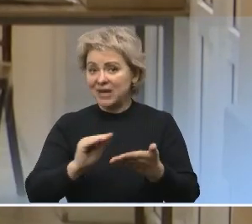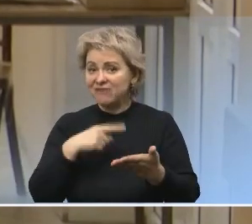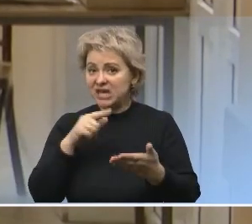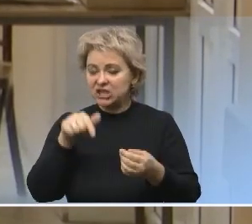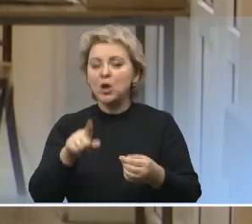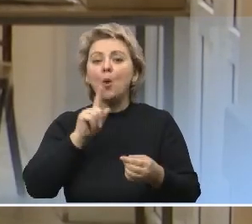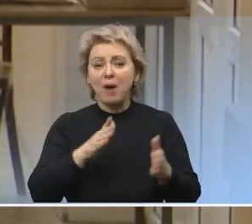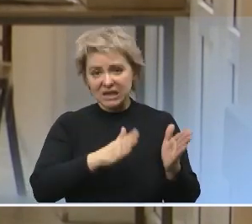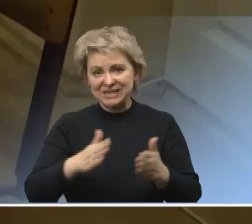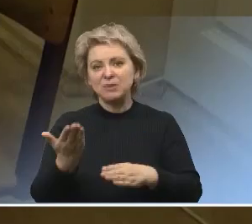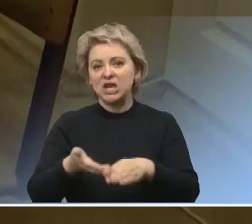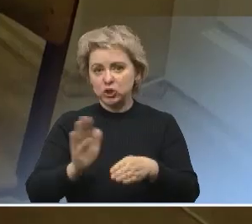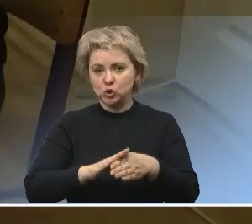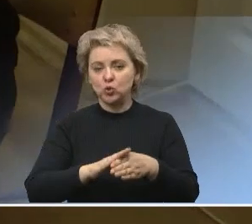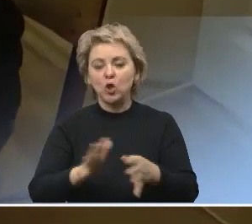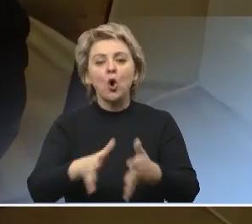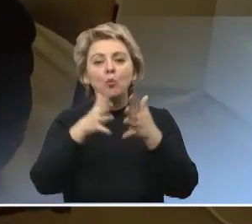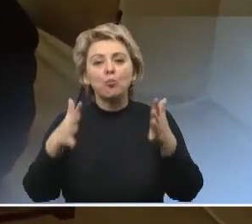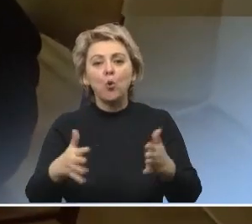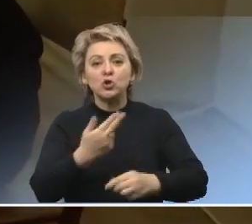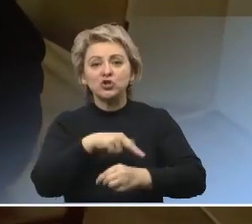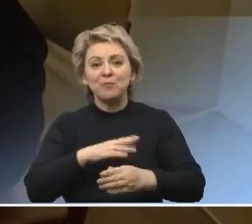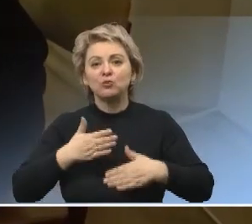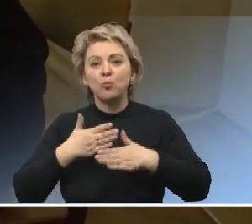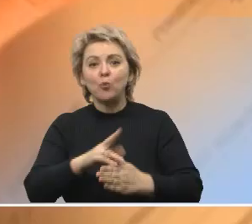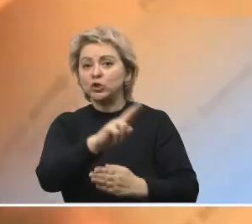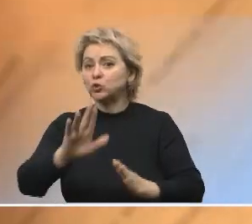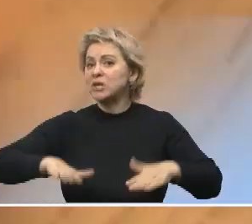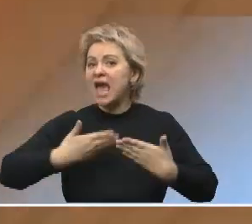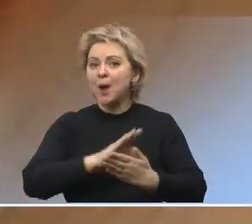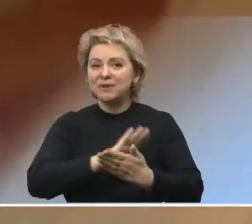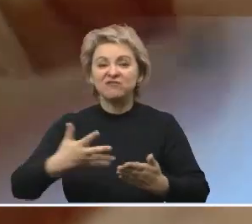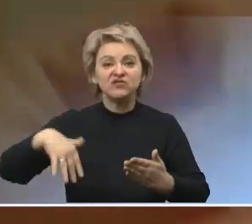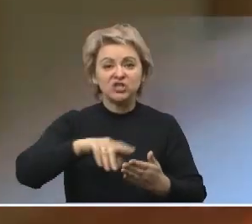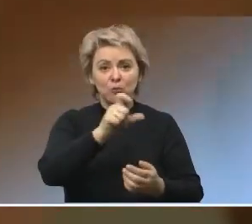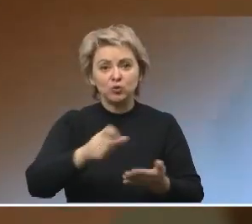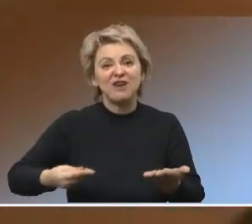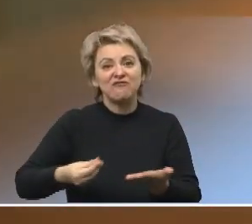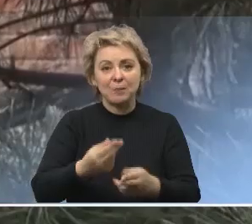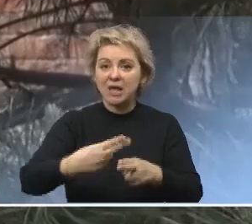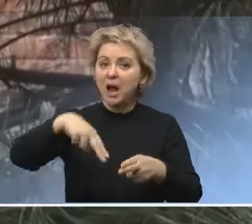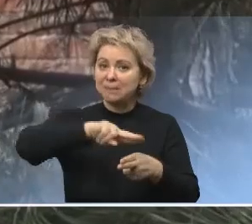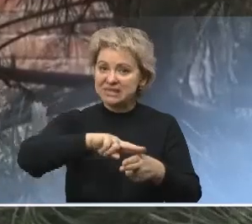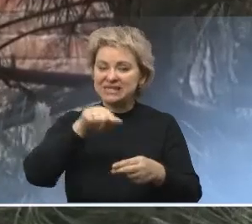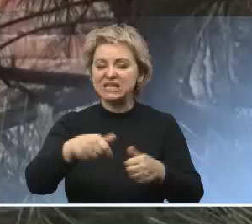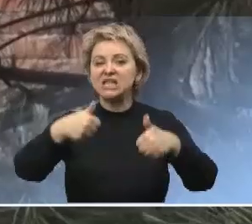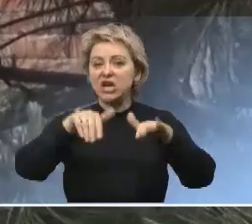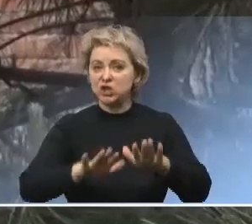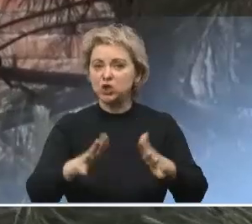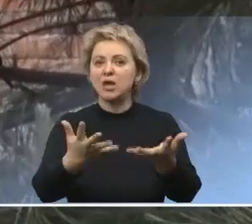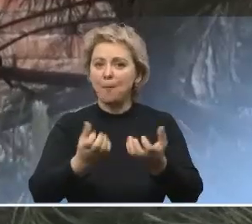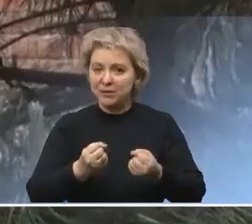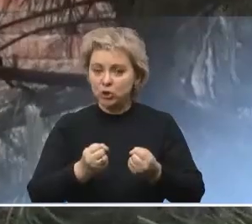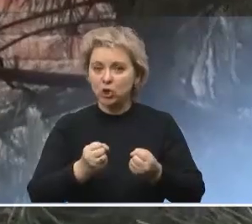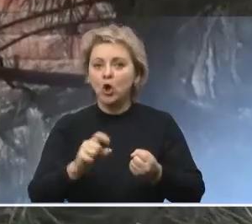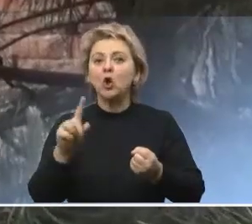Поэтому пока стабильно тяжелая. Больше за медпомощью никто не обращался. Всем пострадавшим выплатят компенсации. Решение принято,